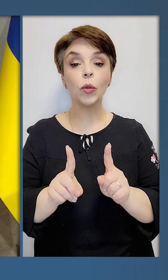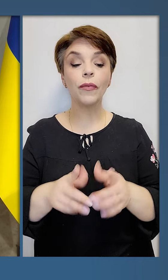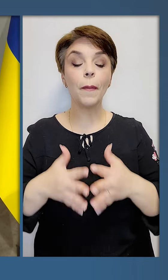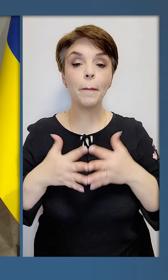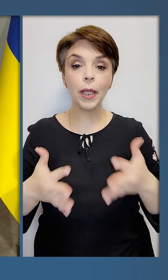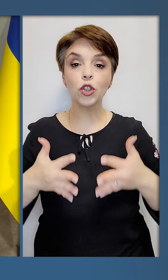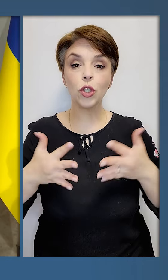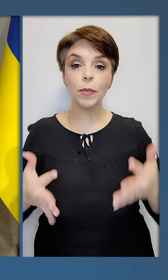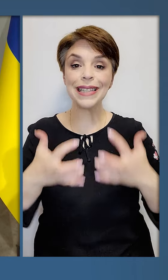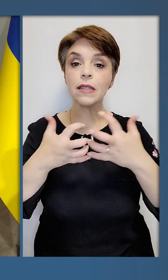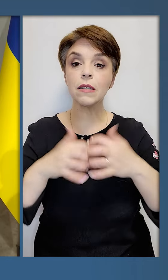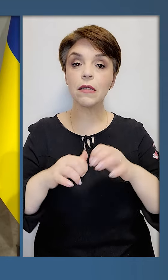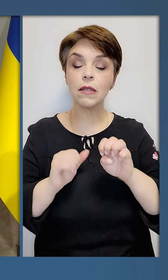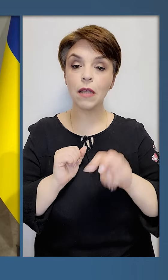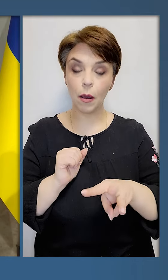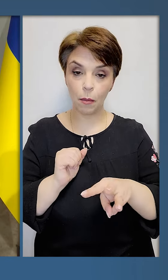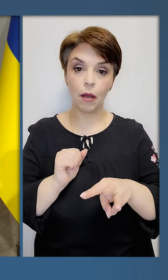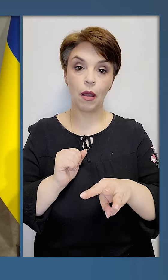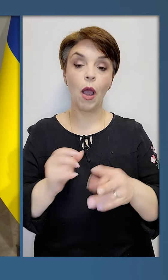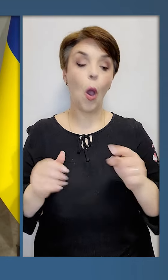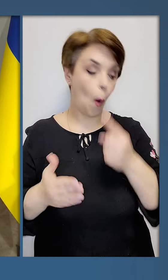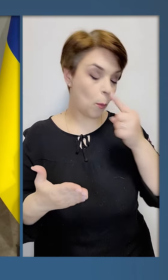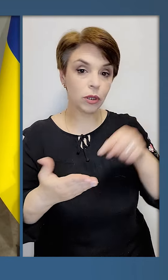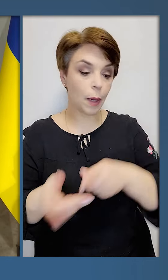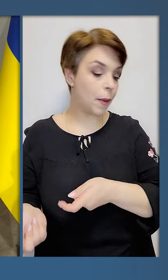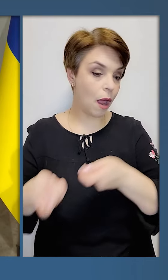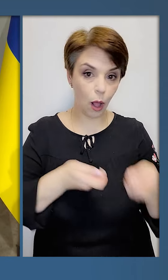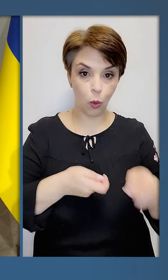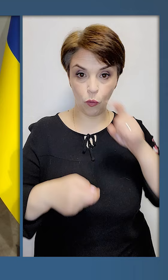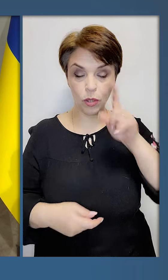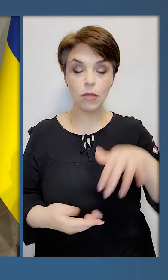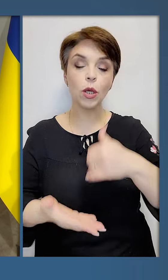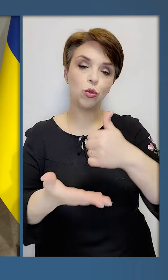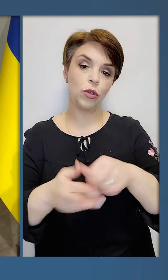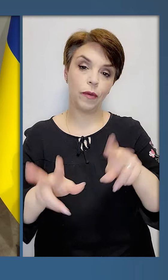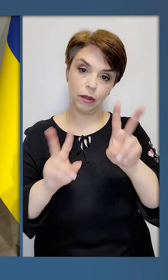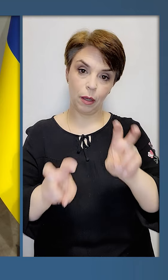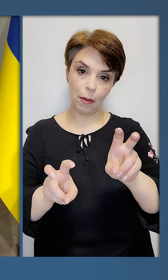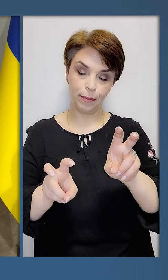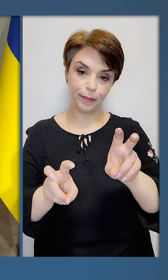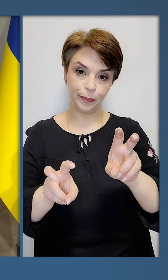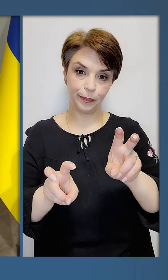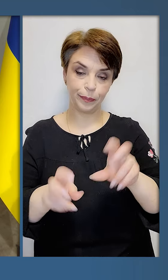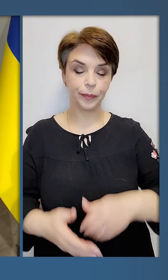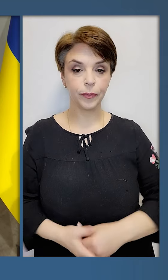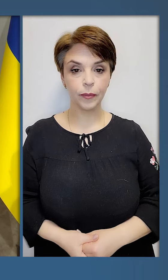щоб більше і більше систем потрапляло в Україну. Це ключове.